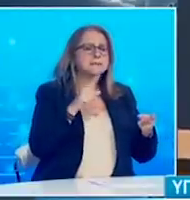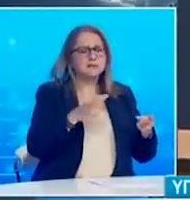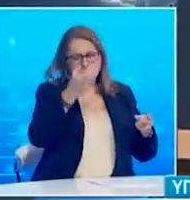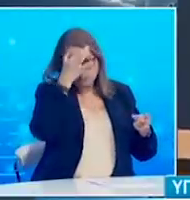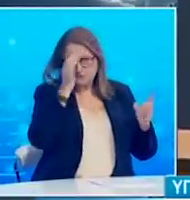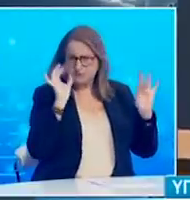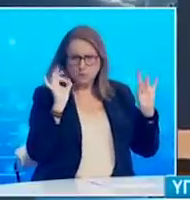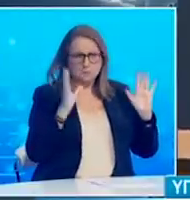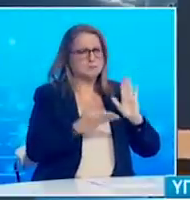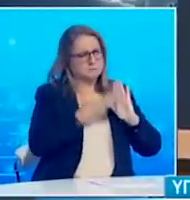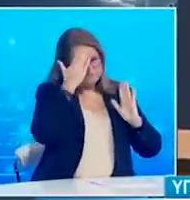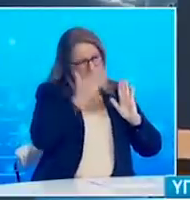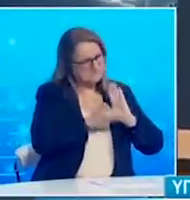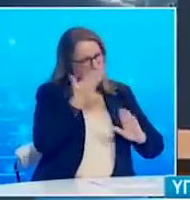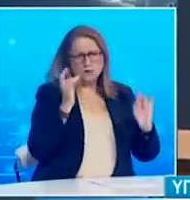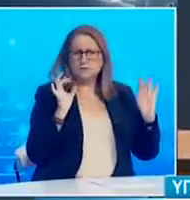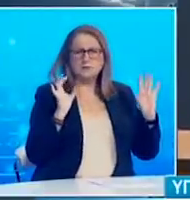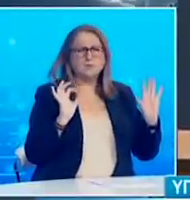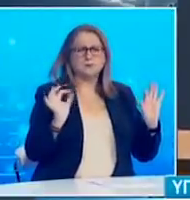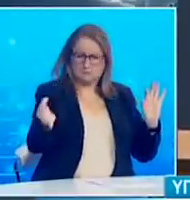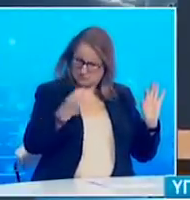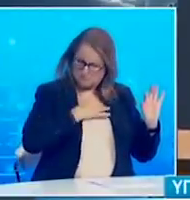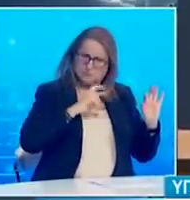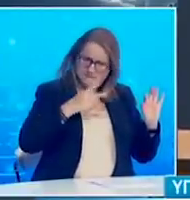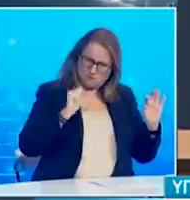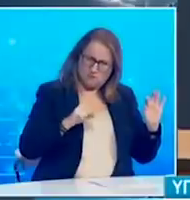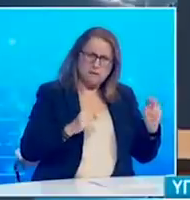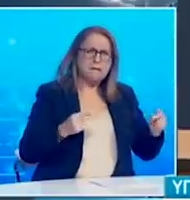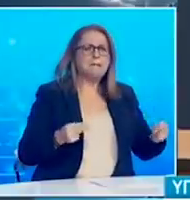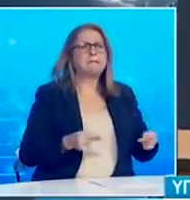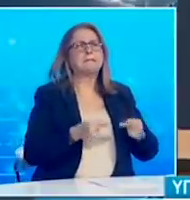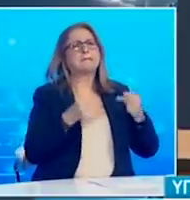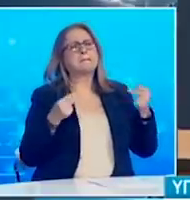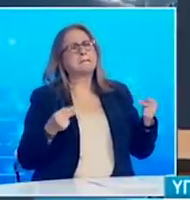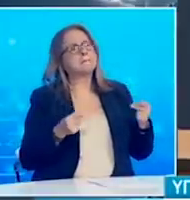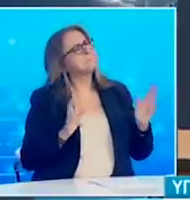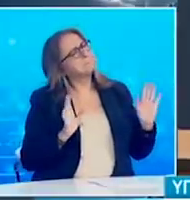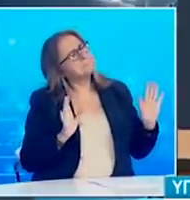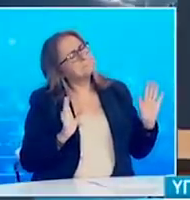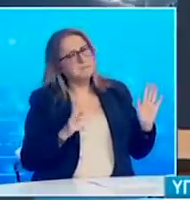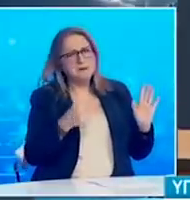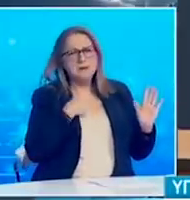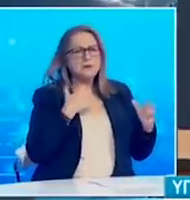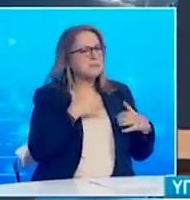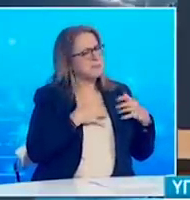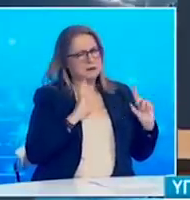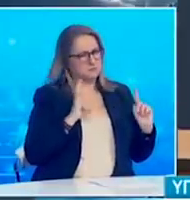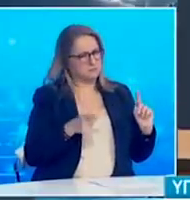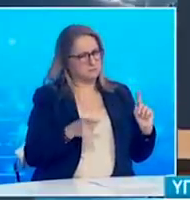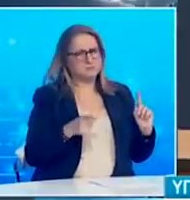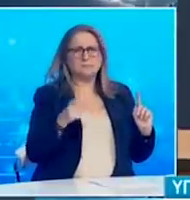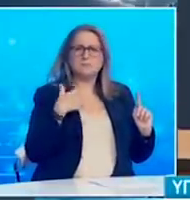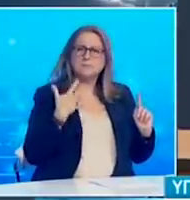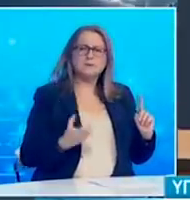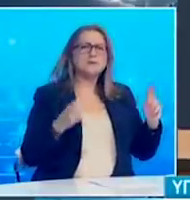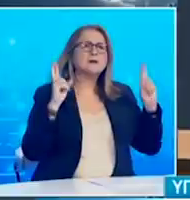Αυτό δεν μας ανησυχεί σε αυτή τη φάση, και δεν μας ανησυχεί διότι, εγώ θα έλεγα προσωπικά, μου δημιουργεί μεγάλη αισιοδοξία